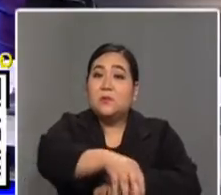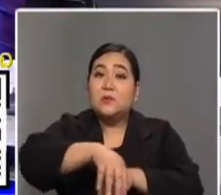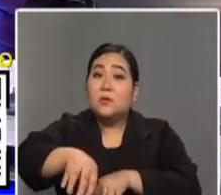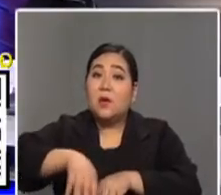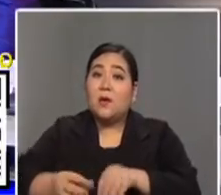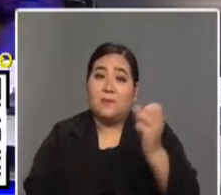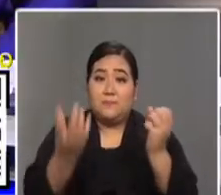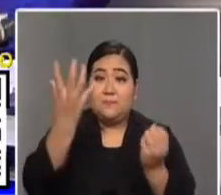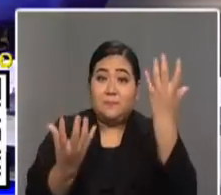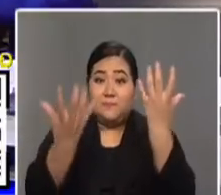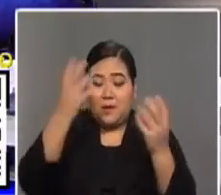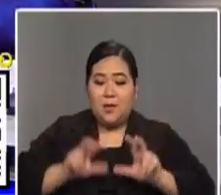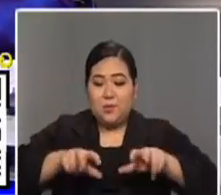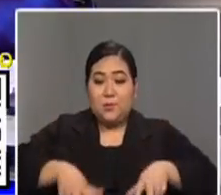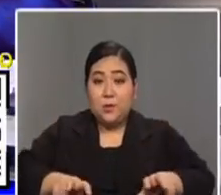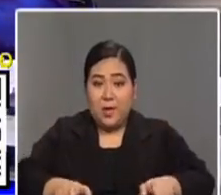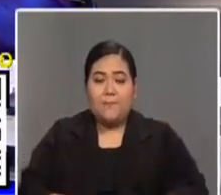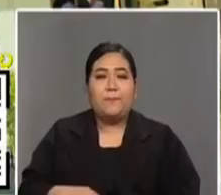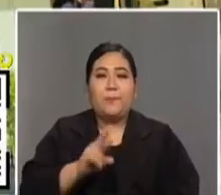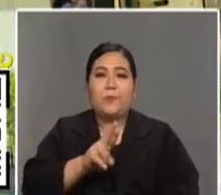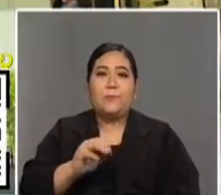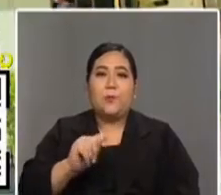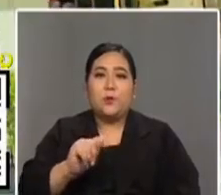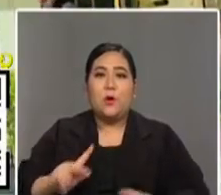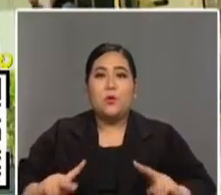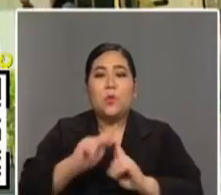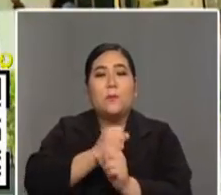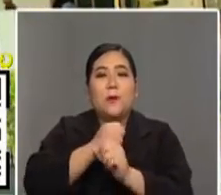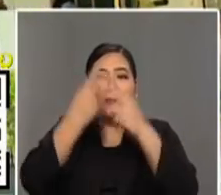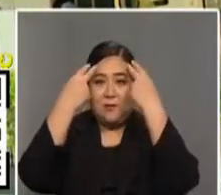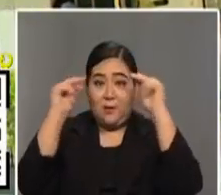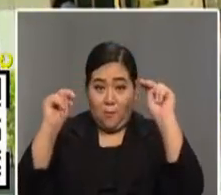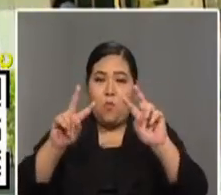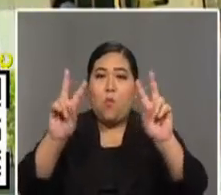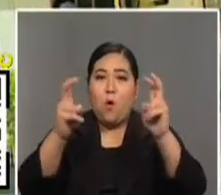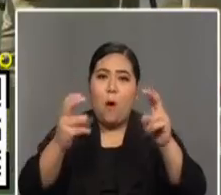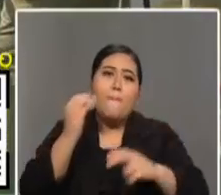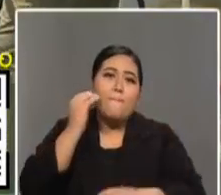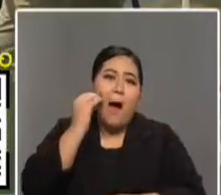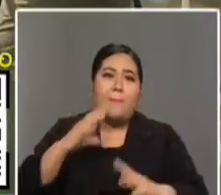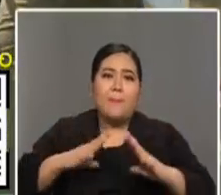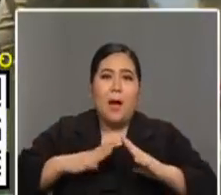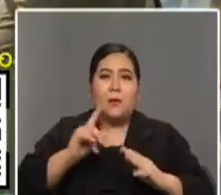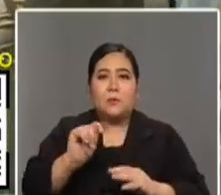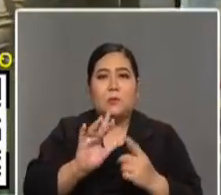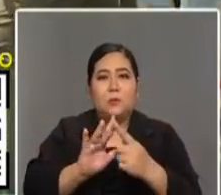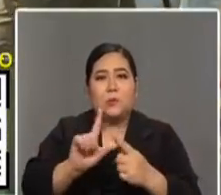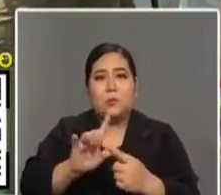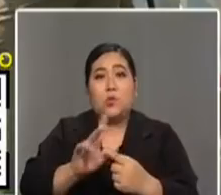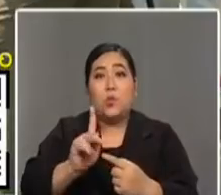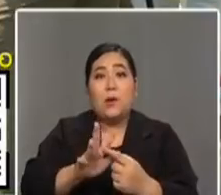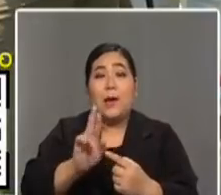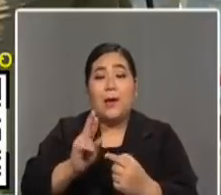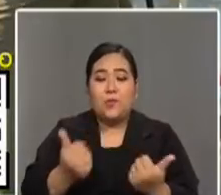นพื้นที่ป่าดอยสุเทพกับคุณสุวพันธ์ตัญญุวัฒนะที่เชียงใหม ่บ้านพักตุลาการ นี่แหละบ้านพักตุลาการนี่แหละค่ะผลสรุปออกมาคือแถลงทั้งส